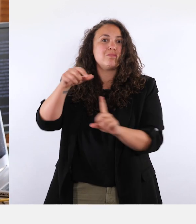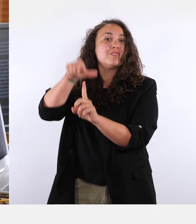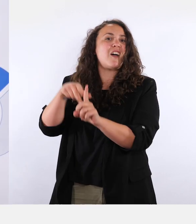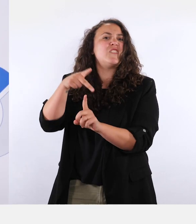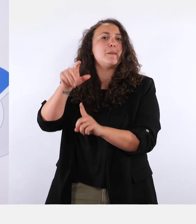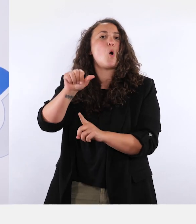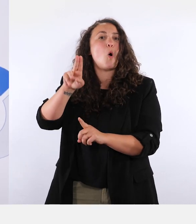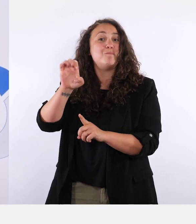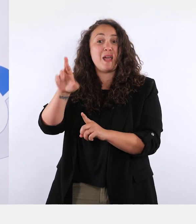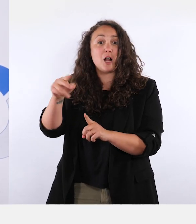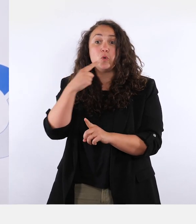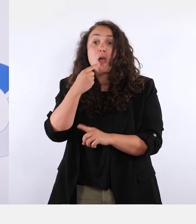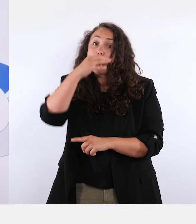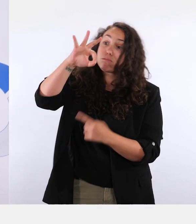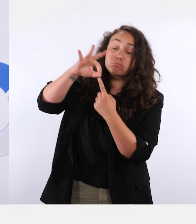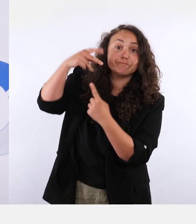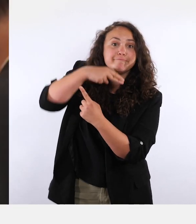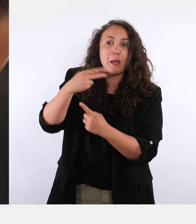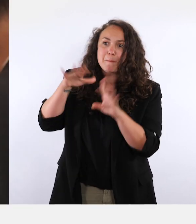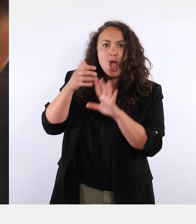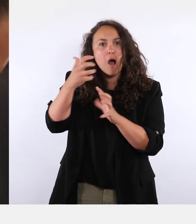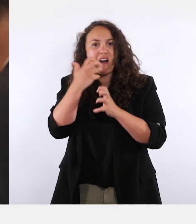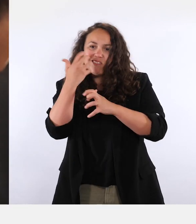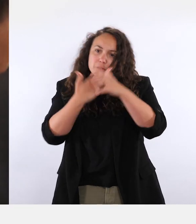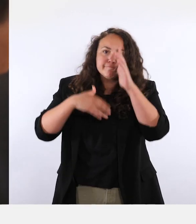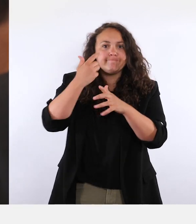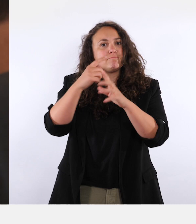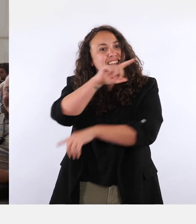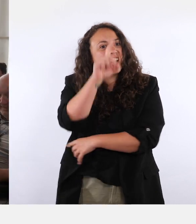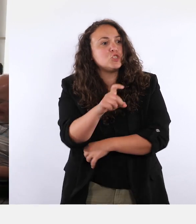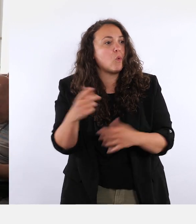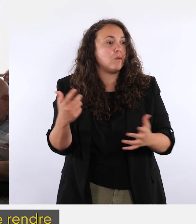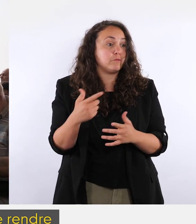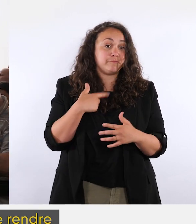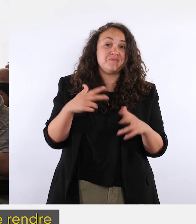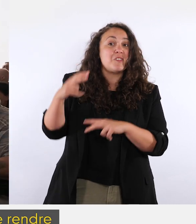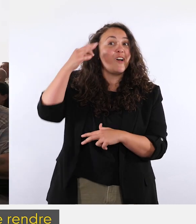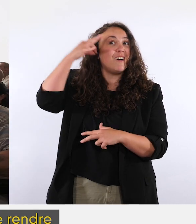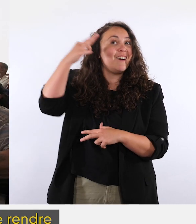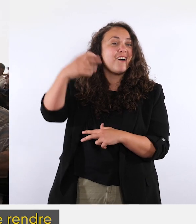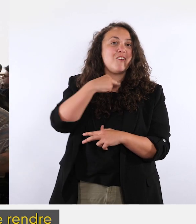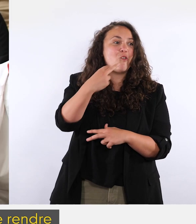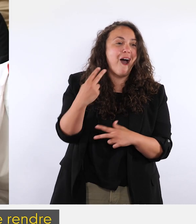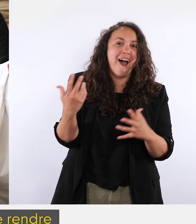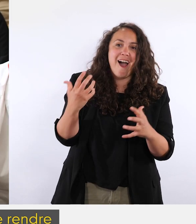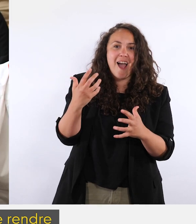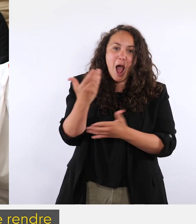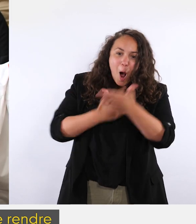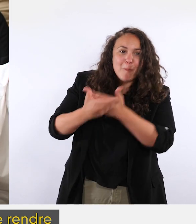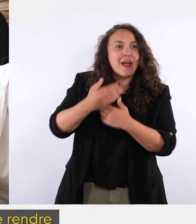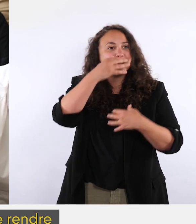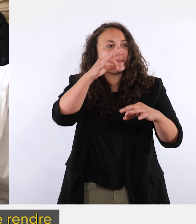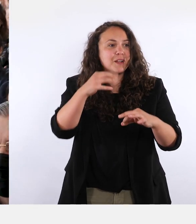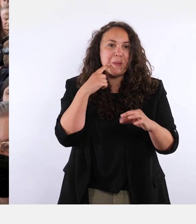Philippe Aubert, qui lui n'a pas l'usage de la parole, et néanmoins il fallait qu'il pose une question. Quelles seraient vos nouvelles façons de rendre concrète